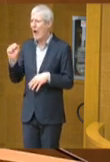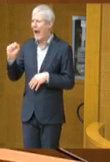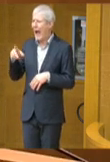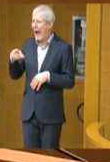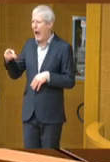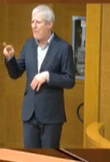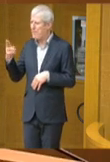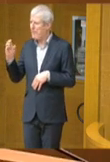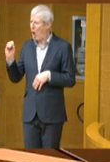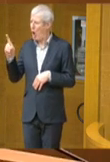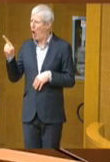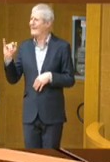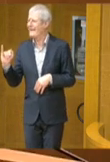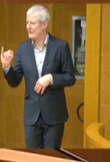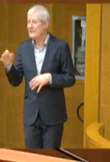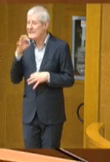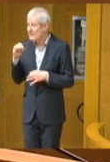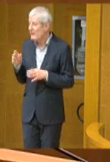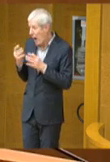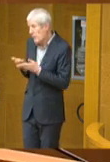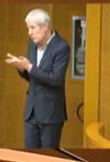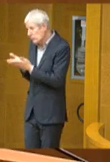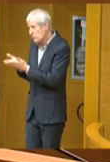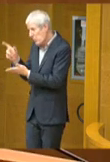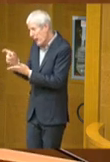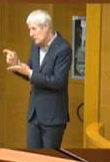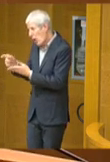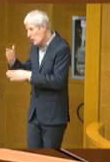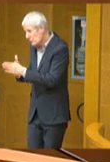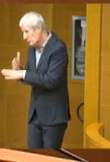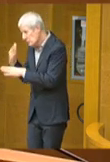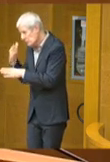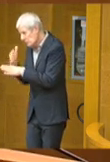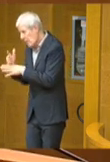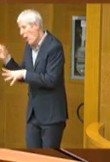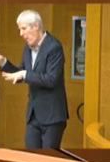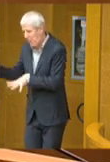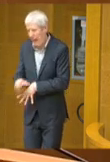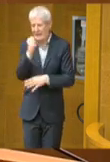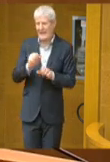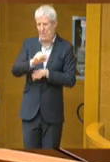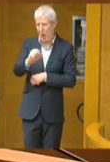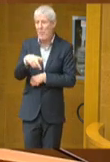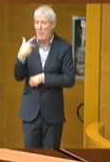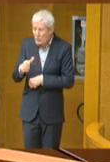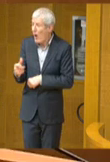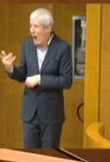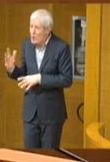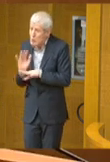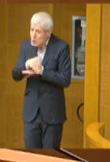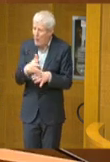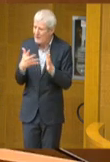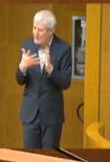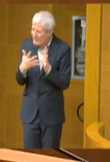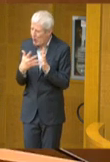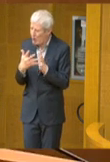vittime del lavoro nel conseguimento del diploma, incontrando svariate difficoltà a causa di un sistema scolastico estraneo a